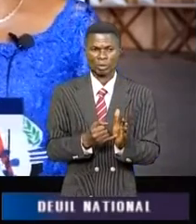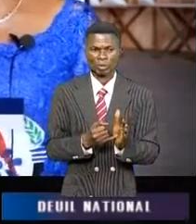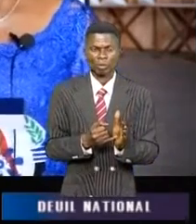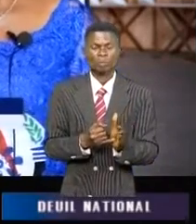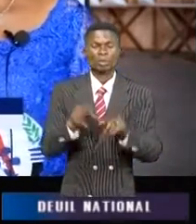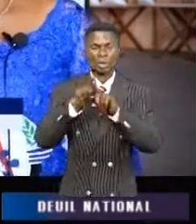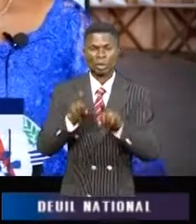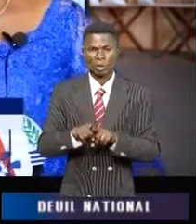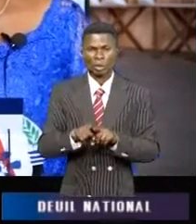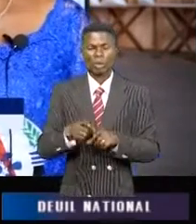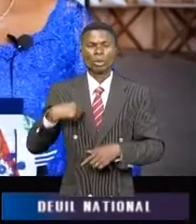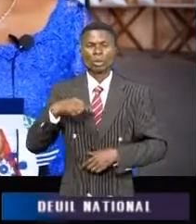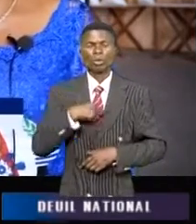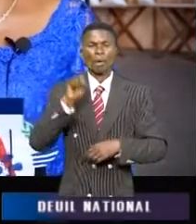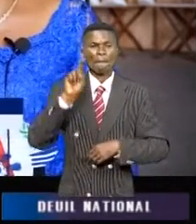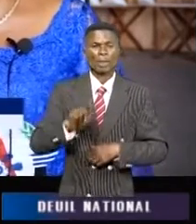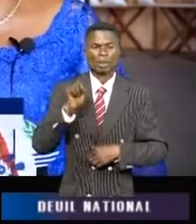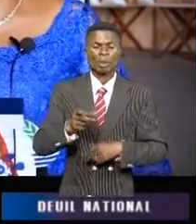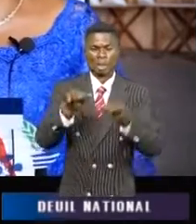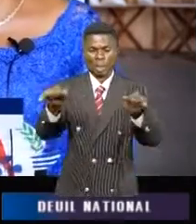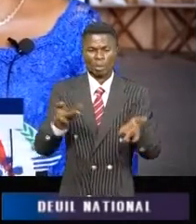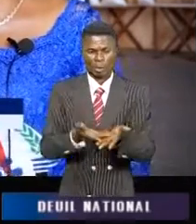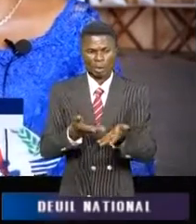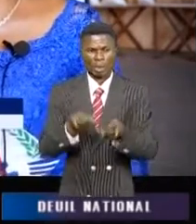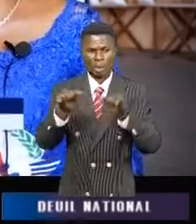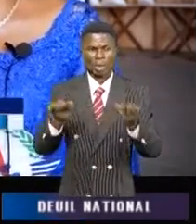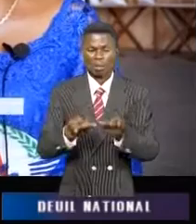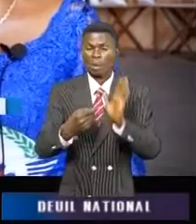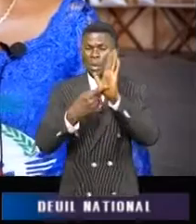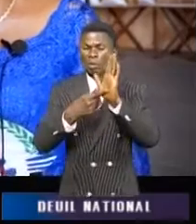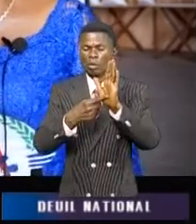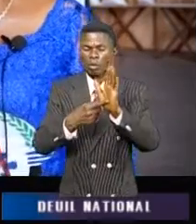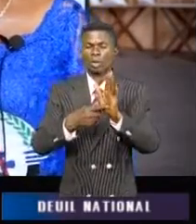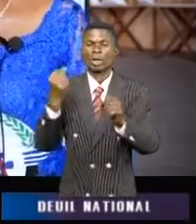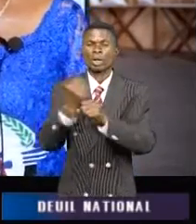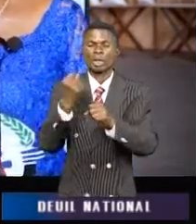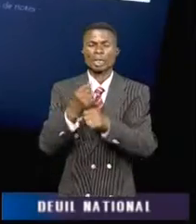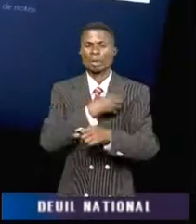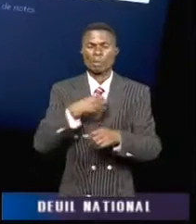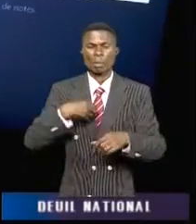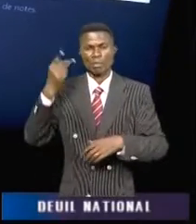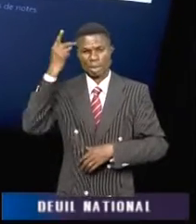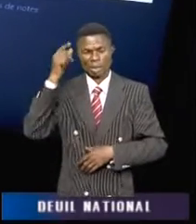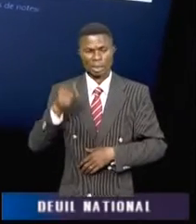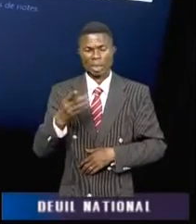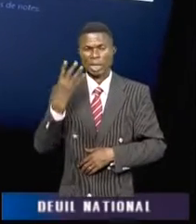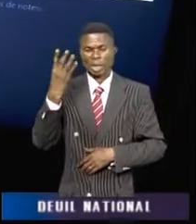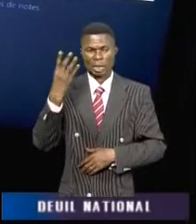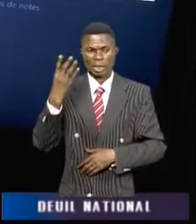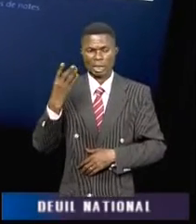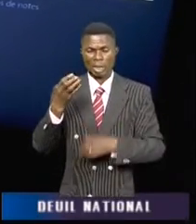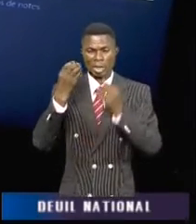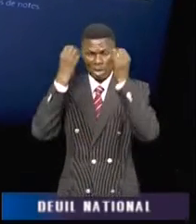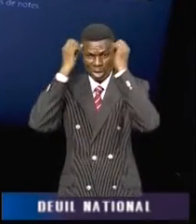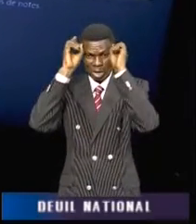aussi, nous avons voulu de cet espace un espace miroir pour l'entrepreneuriat féminin quinois. Les 4 piliers de l'éducation